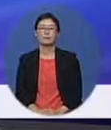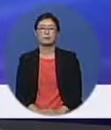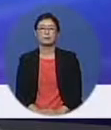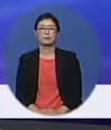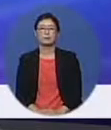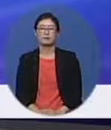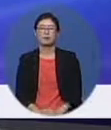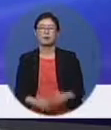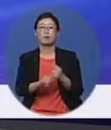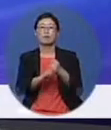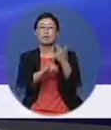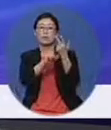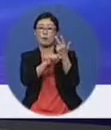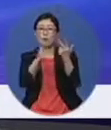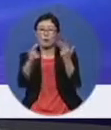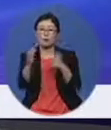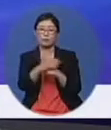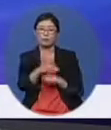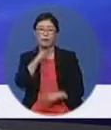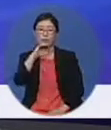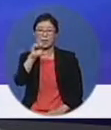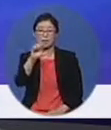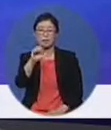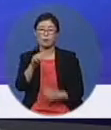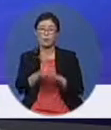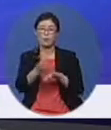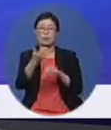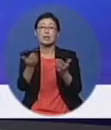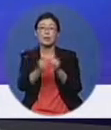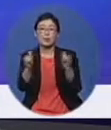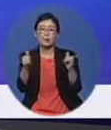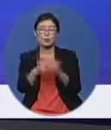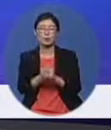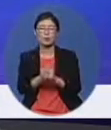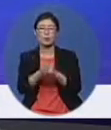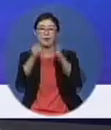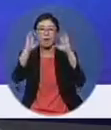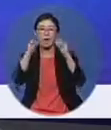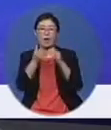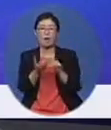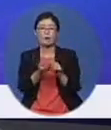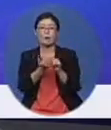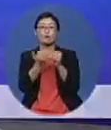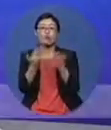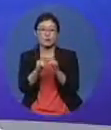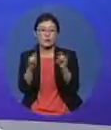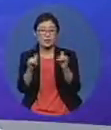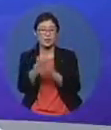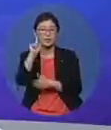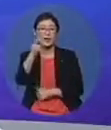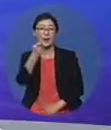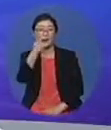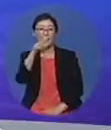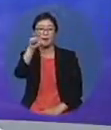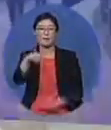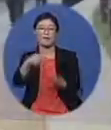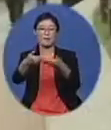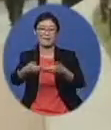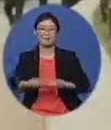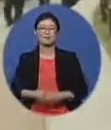다음 달 1일부터 45세 이상 근로자와 육아휴직자도 내일 배웅카드를 받을 수 있습니다.